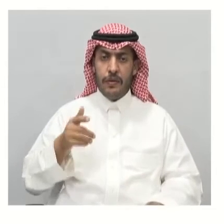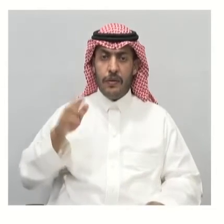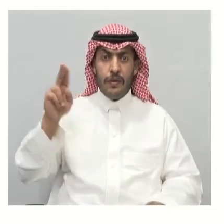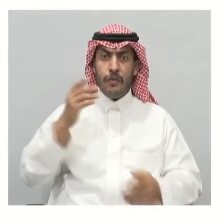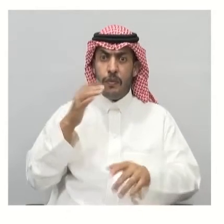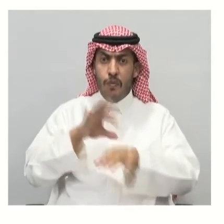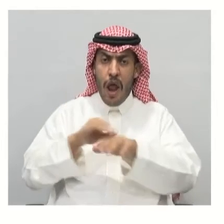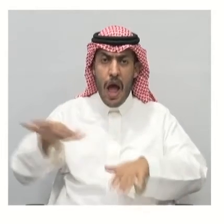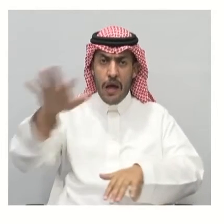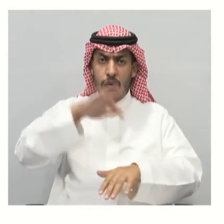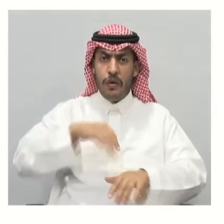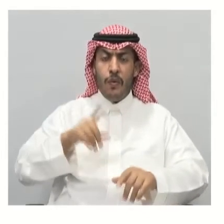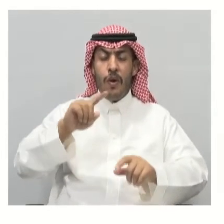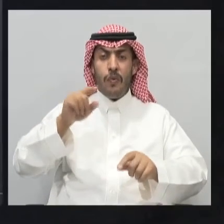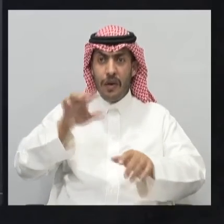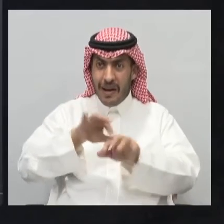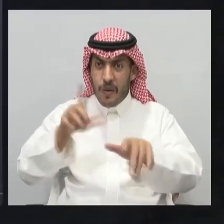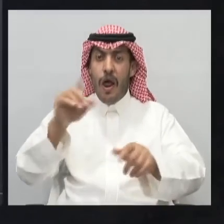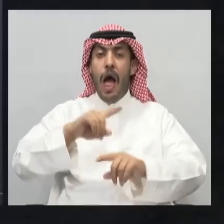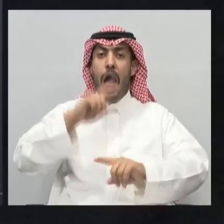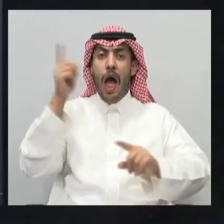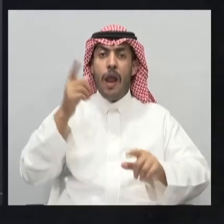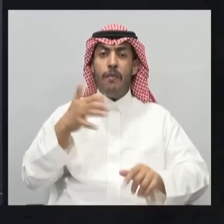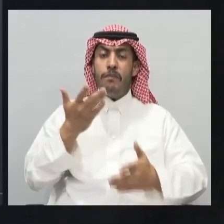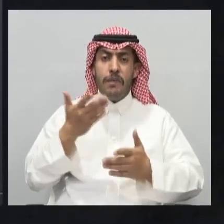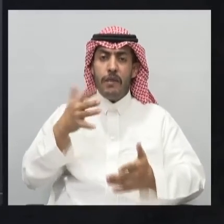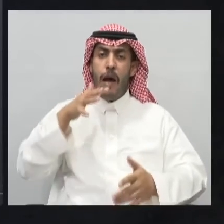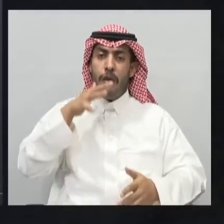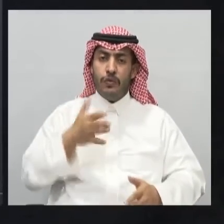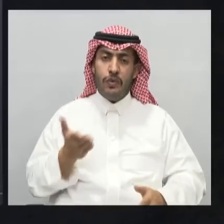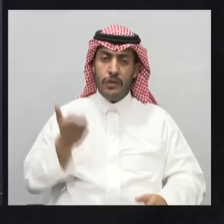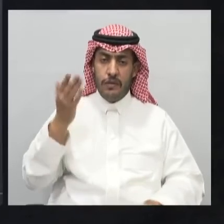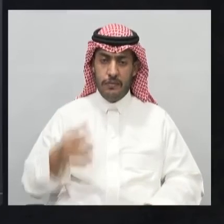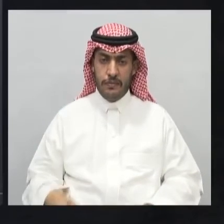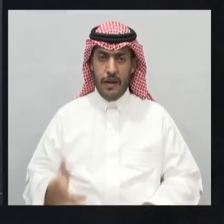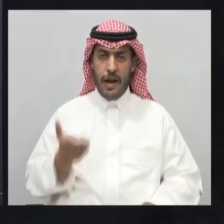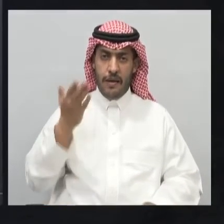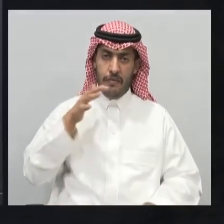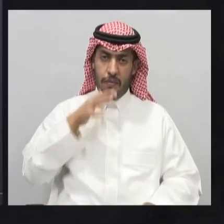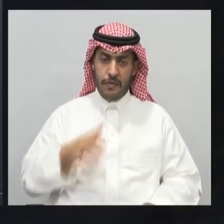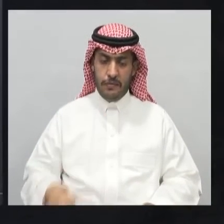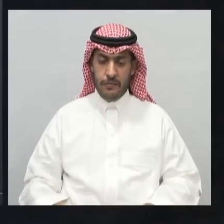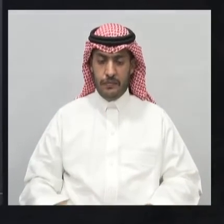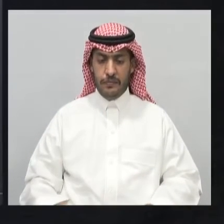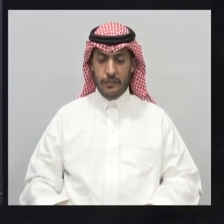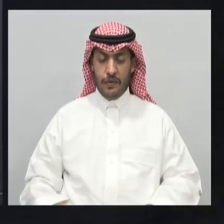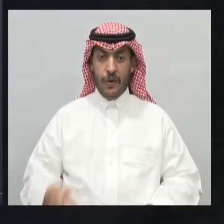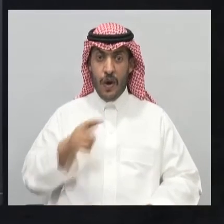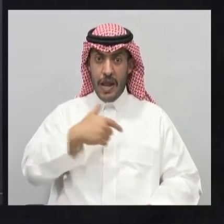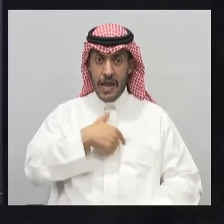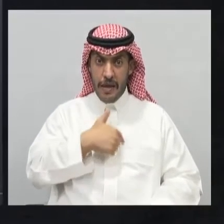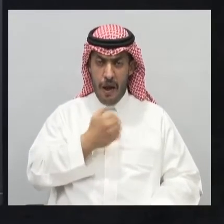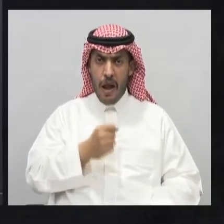الى الناس كافه والى العالم اجمع النبي محمد صلى الله عليه وسلم والايمان